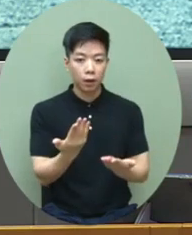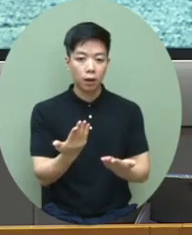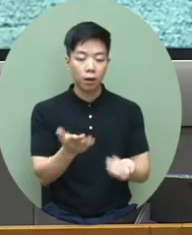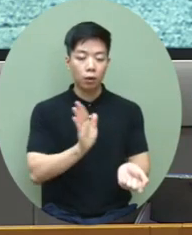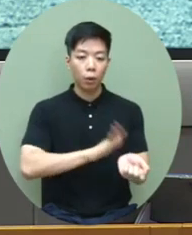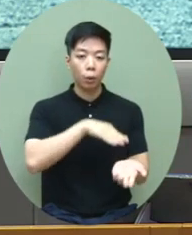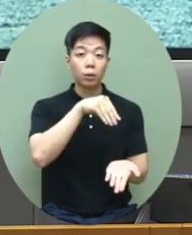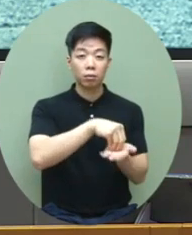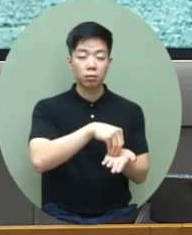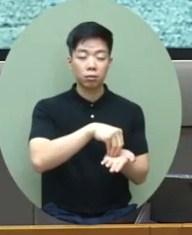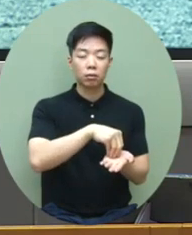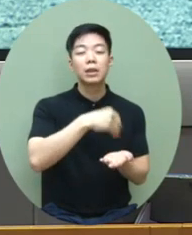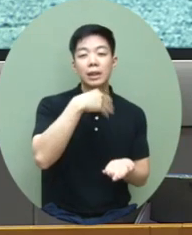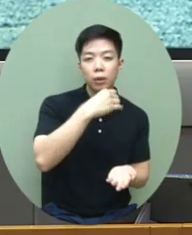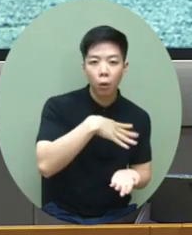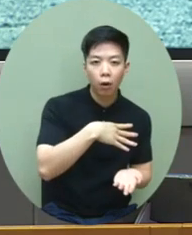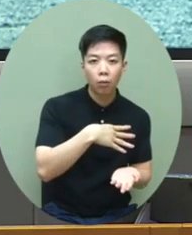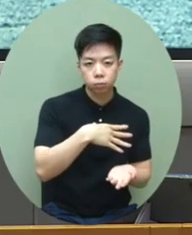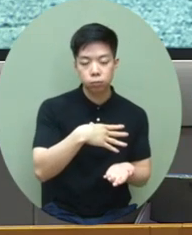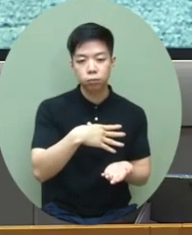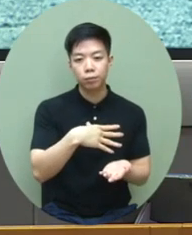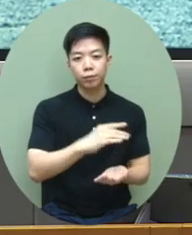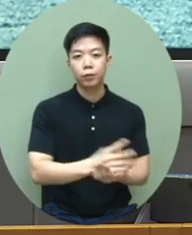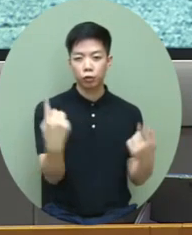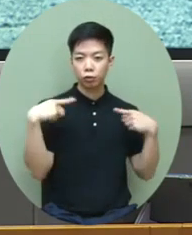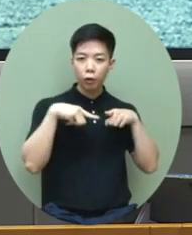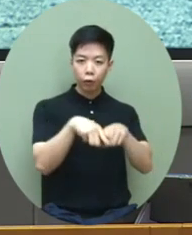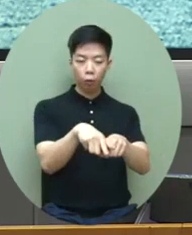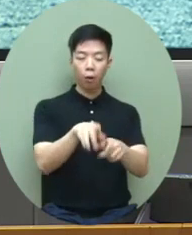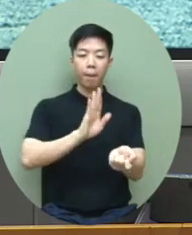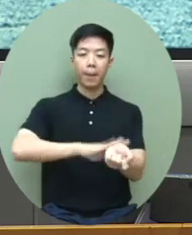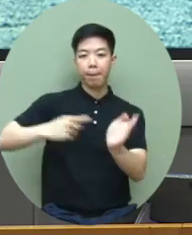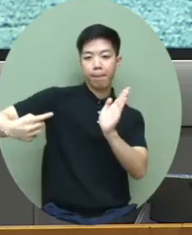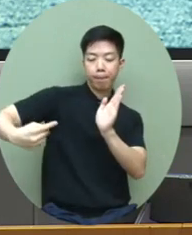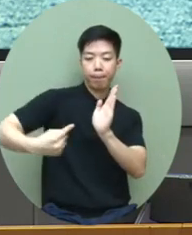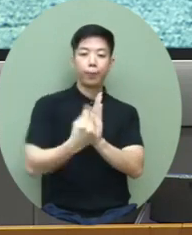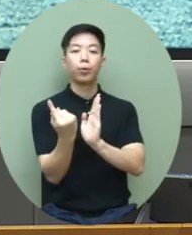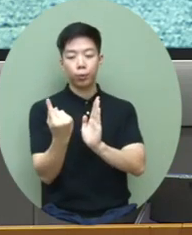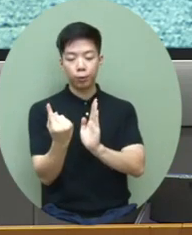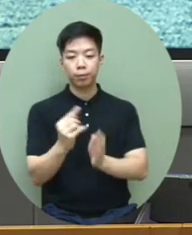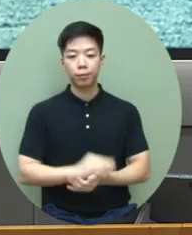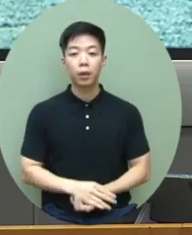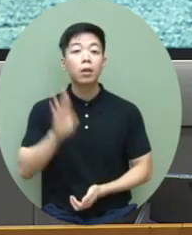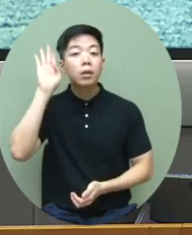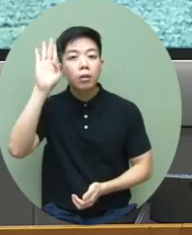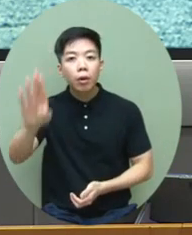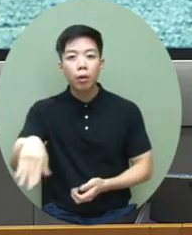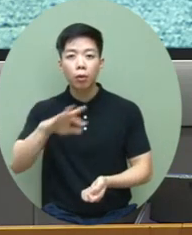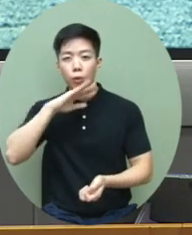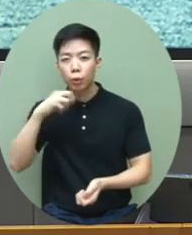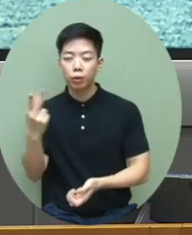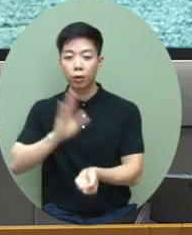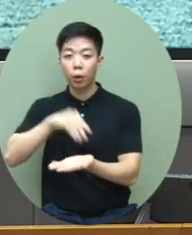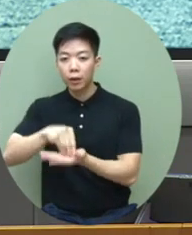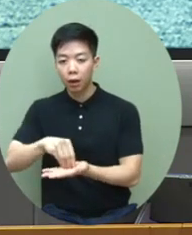染，咁可能都有啲混合嘅免疫咧，就應該對嗰、那個嚴重啊或者係死亡嘅情況